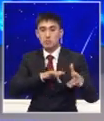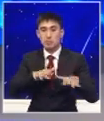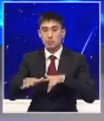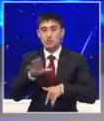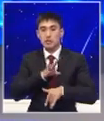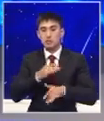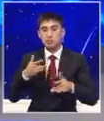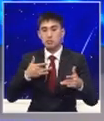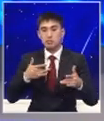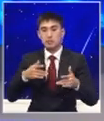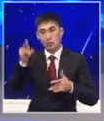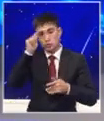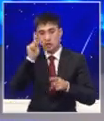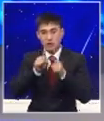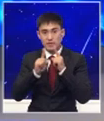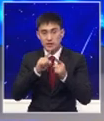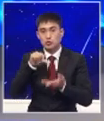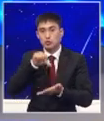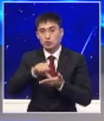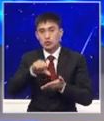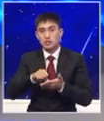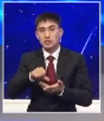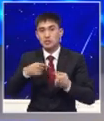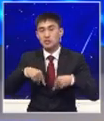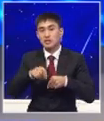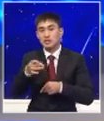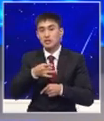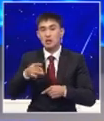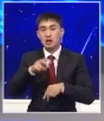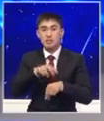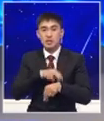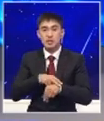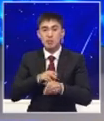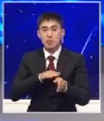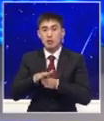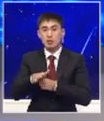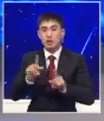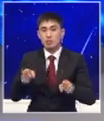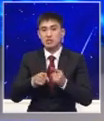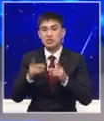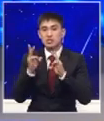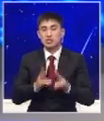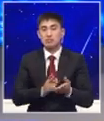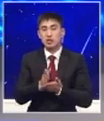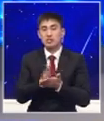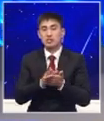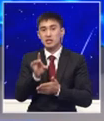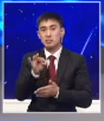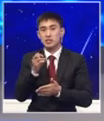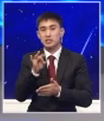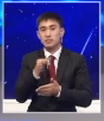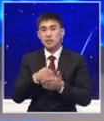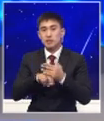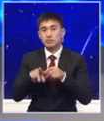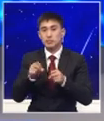мероприятия также состоялась научная конференция с участием членов региональной комиссии по полной реабилитации жертв политических репрессий.